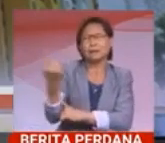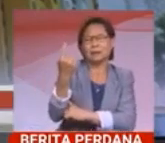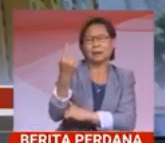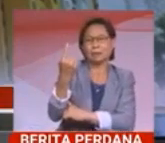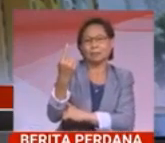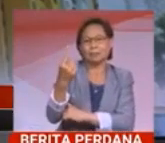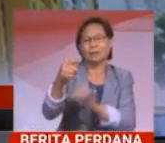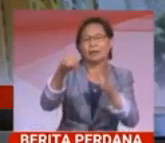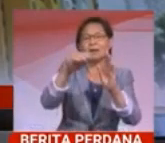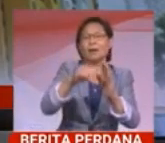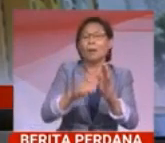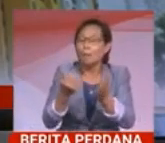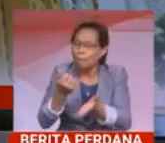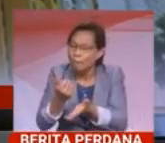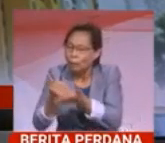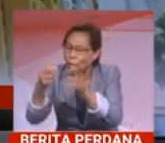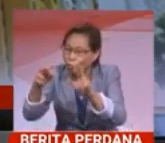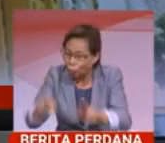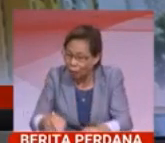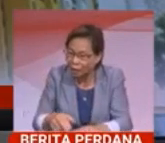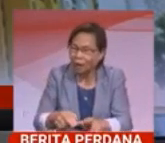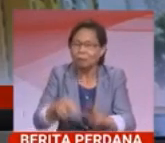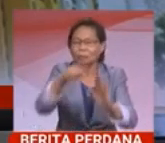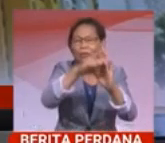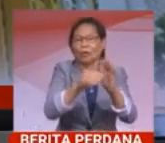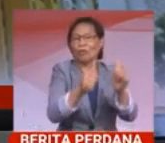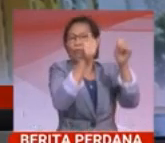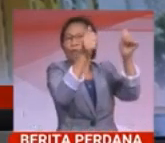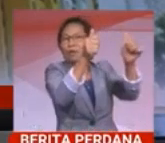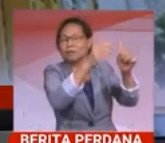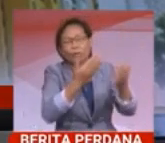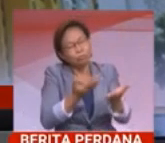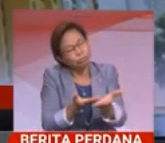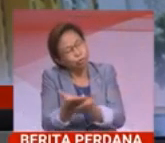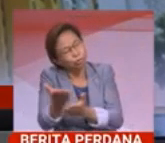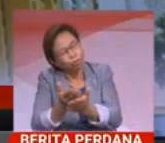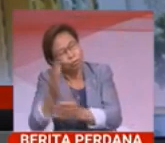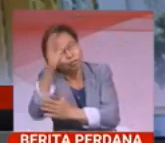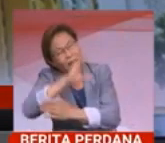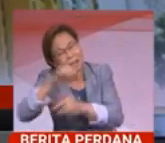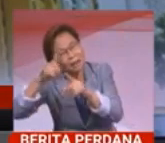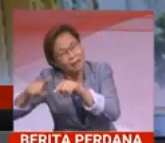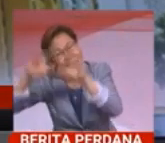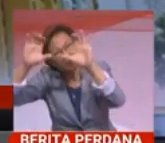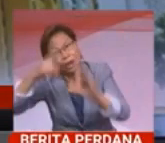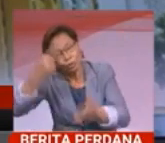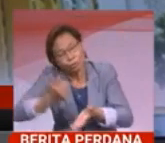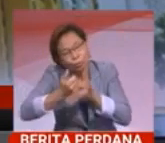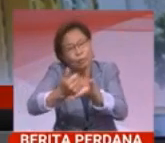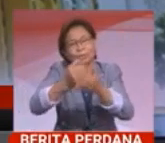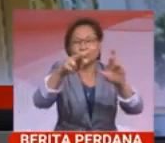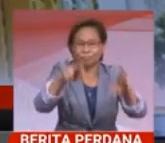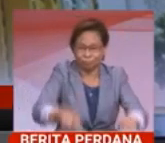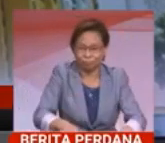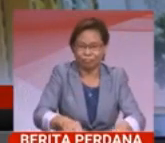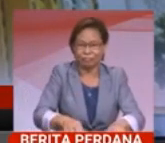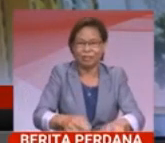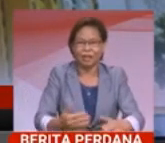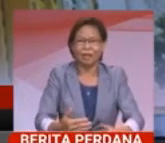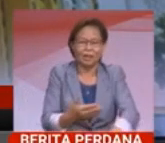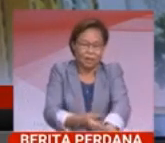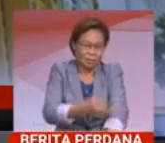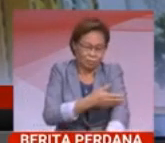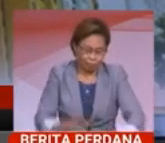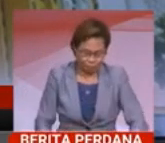meletakkan agenda membantu rakyat sebagai keutamaan dan akan terus mencari berbagai kaidah bagi membantu rakyat meningkatkan